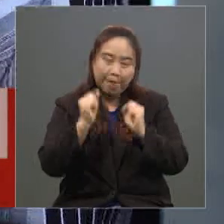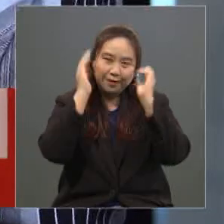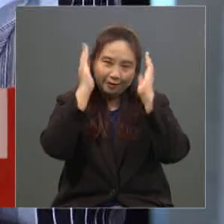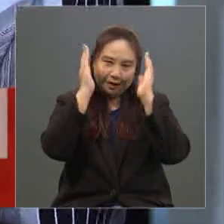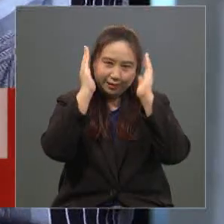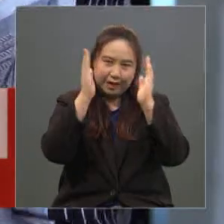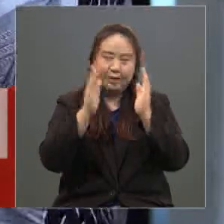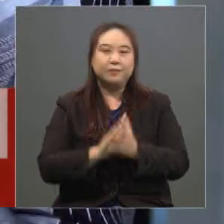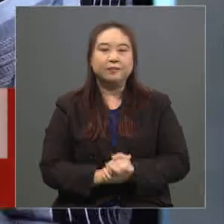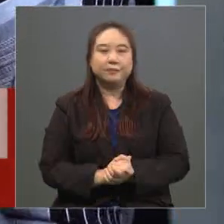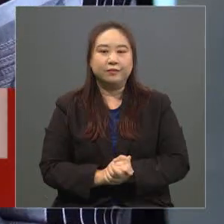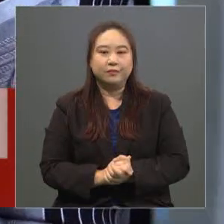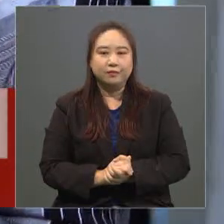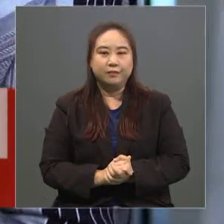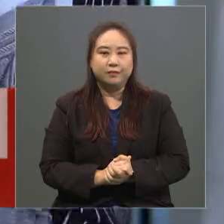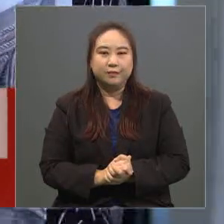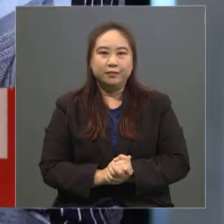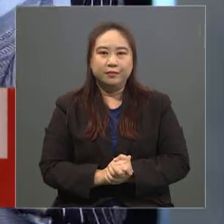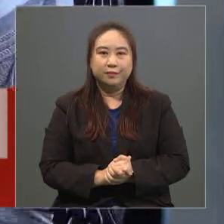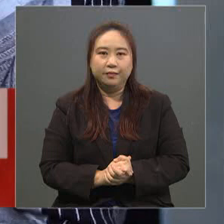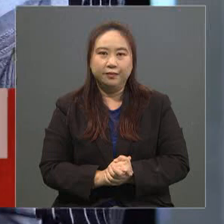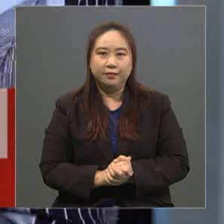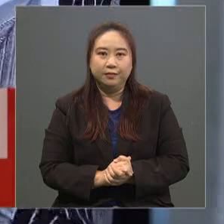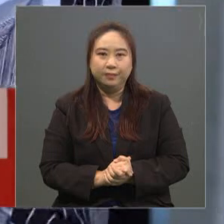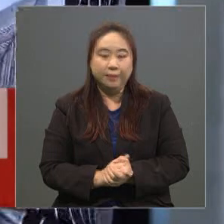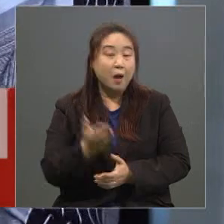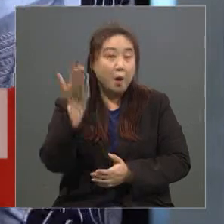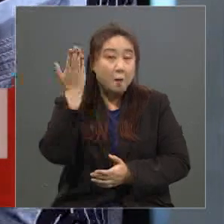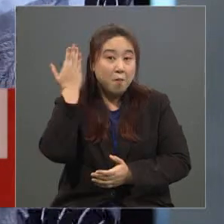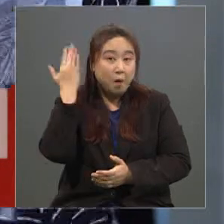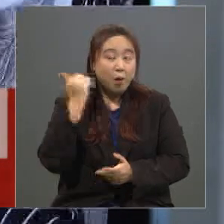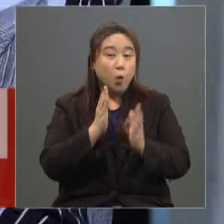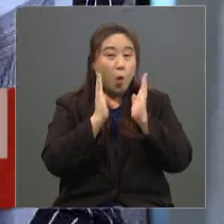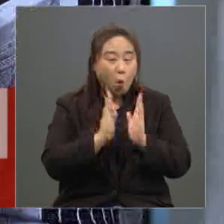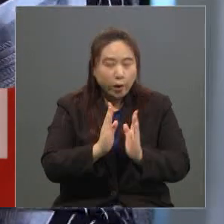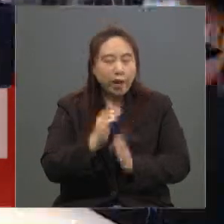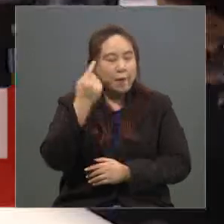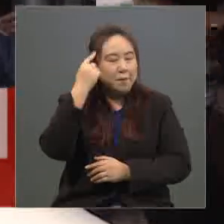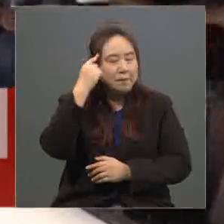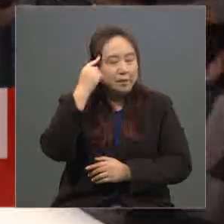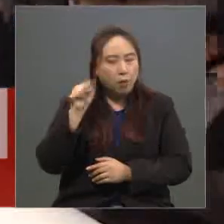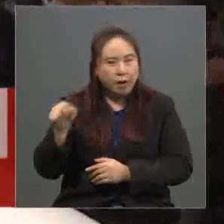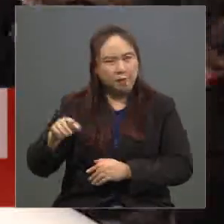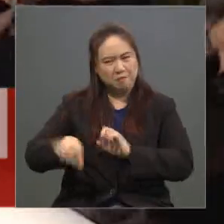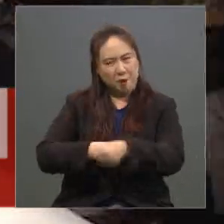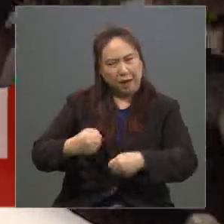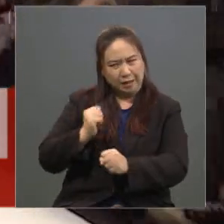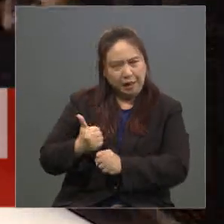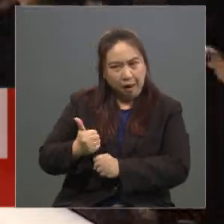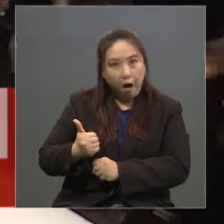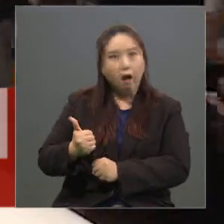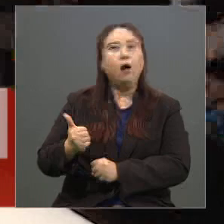ๆที่ทุกคนไม่เคยไม่คิดว่าผ้าขาวม้าจะสามารถที่จะทำไปได้ถึงขนาดนั้น